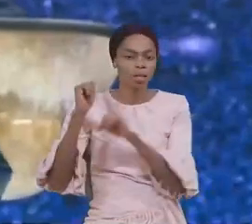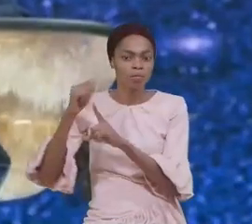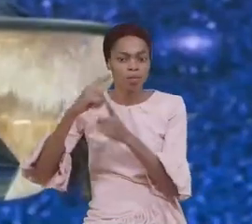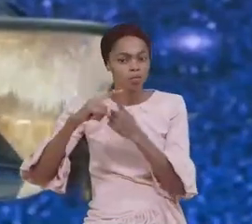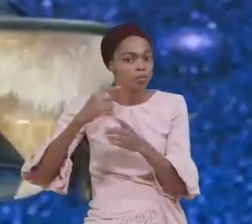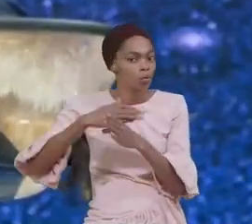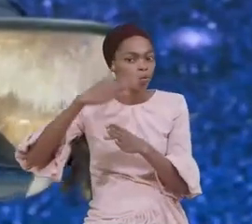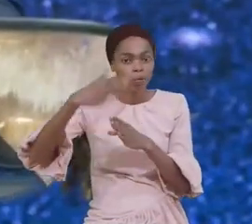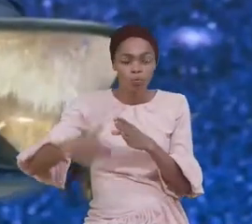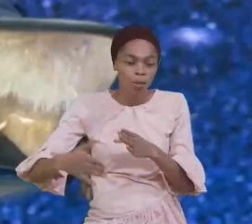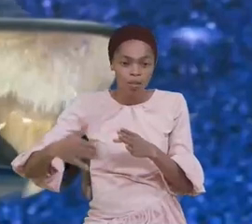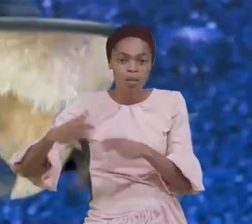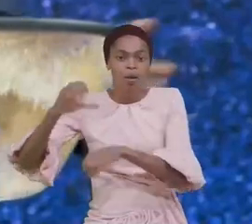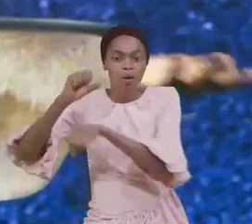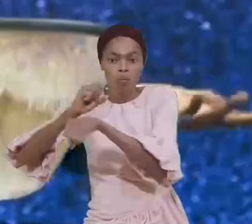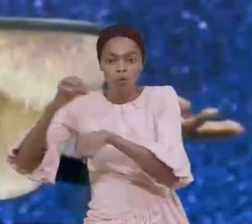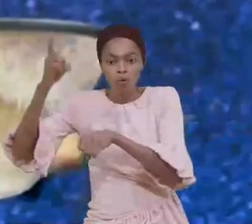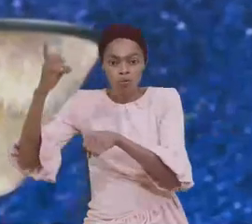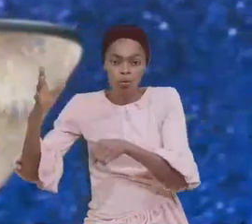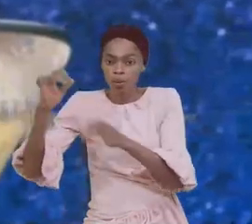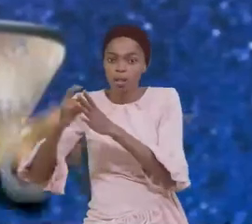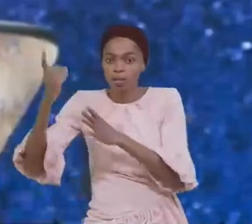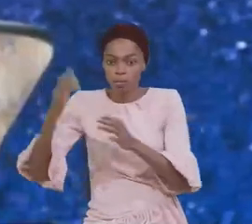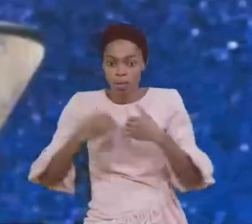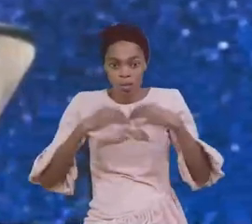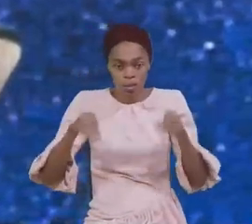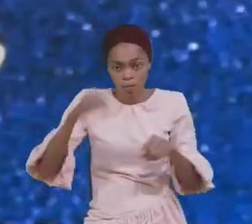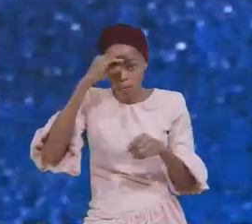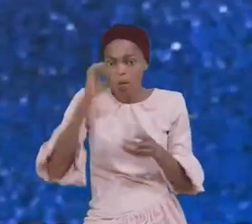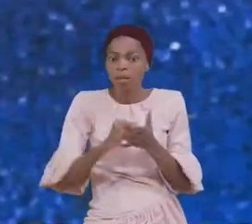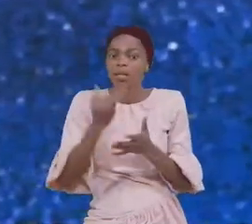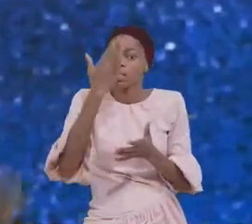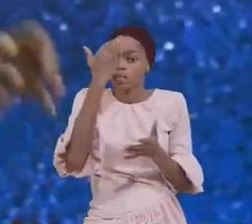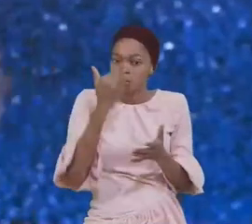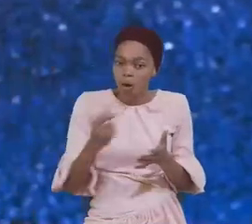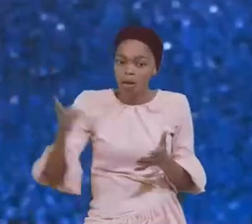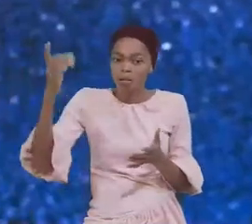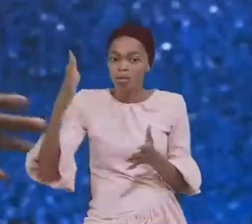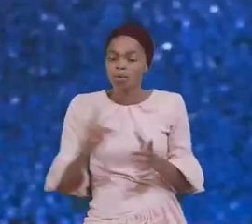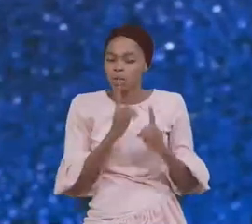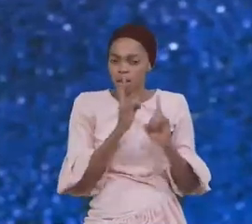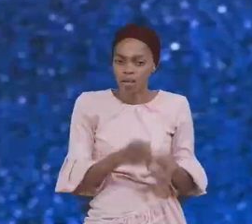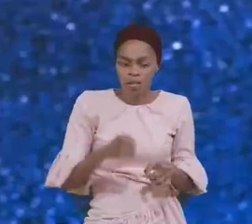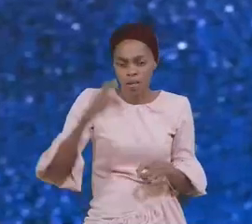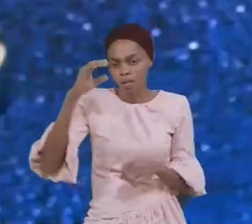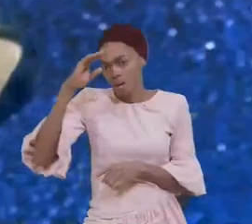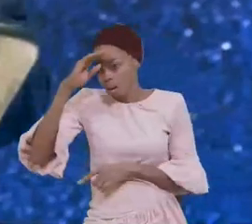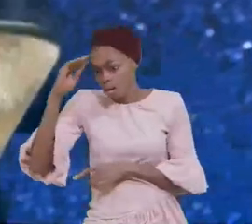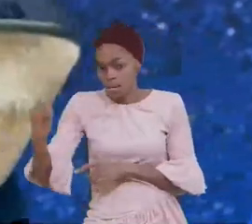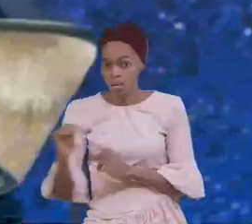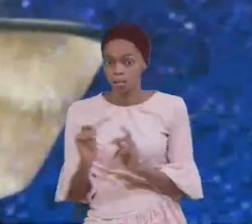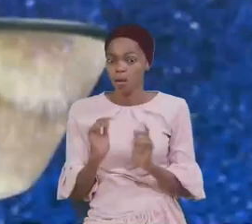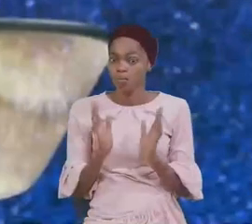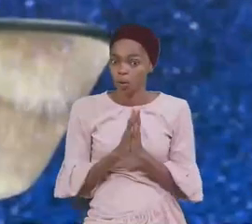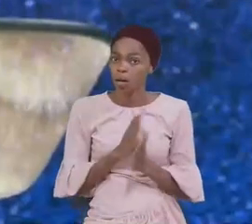Père Céleste lui a remise. C'est pourquoi le Seigneur l'a exaucé. Et le soleil